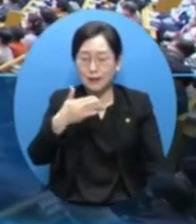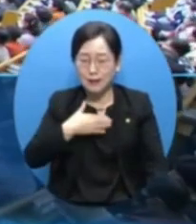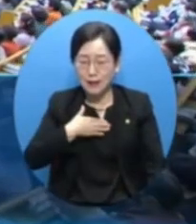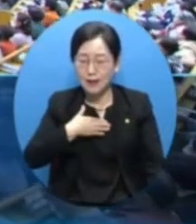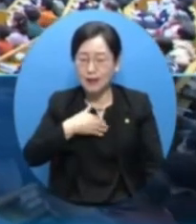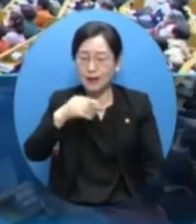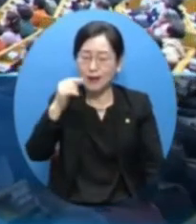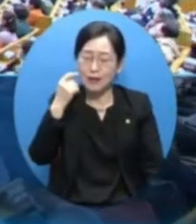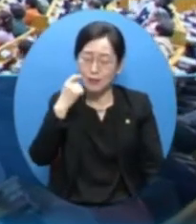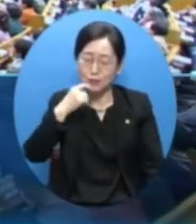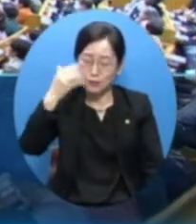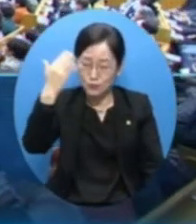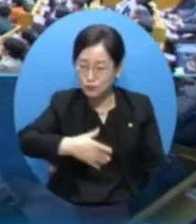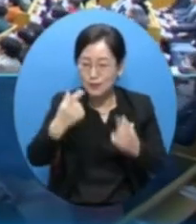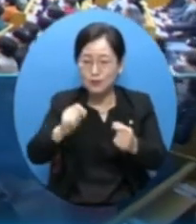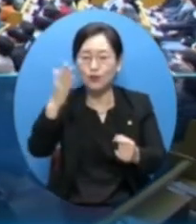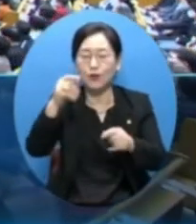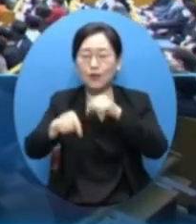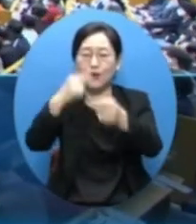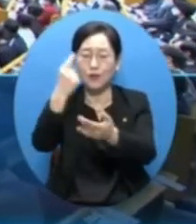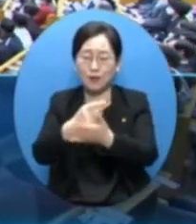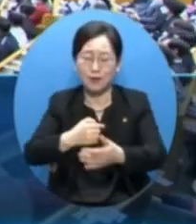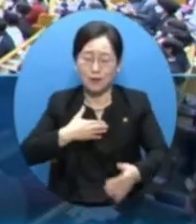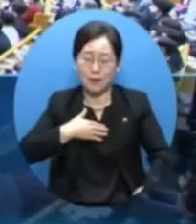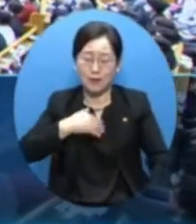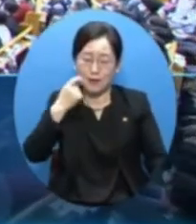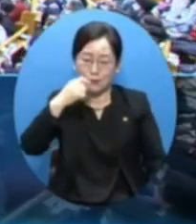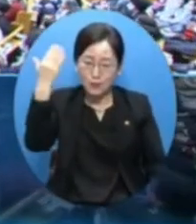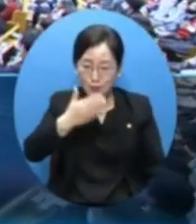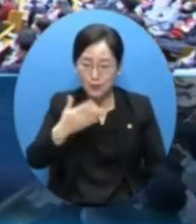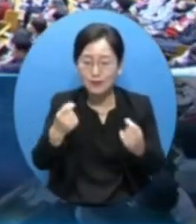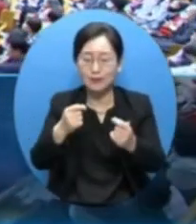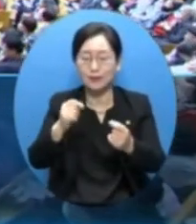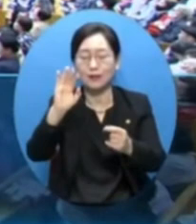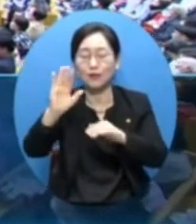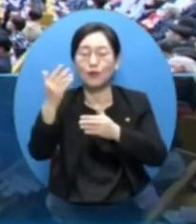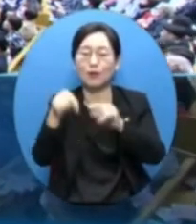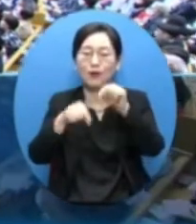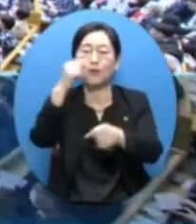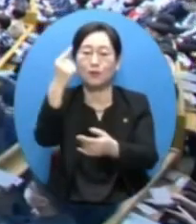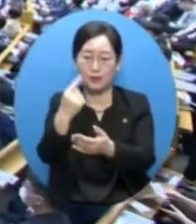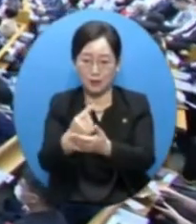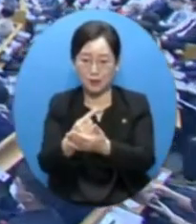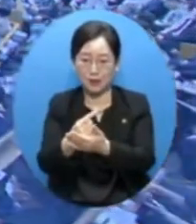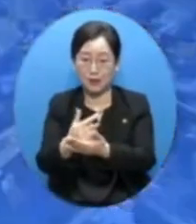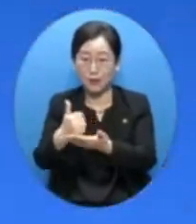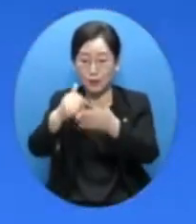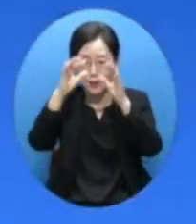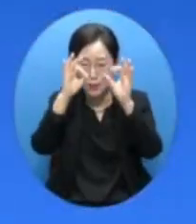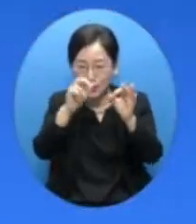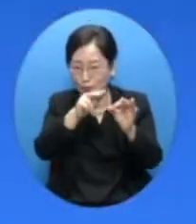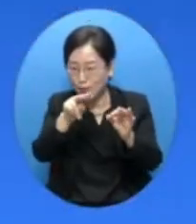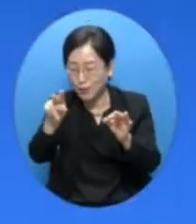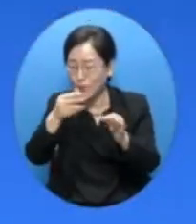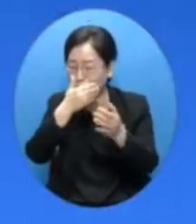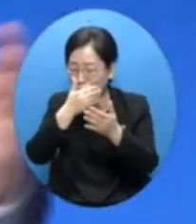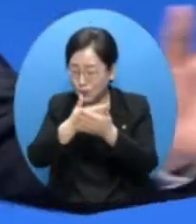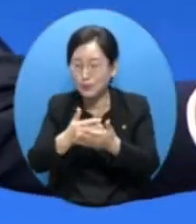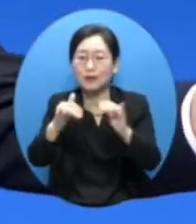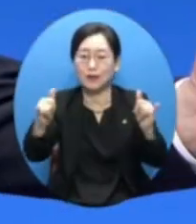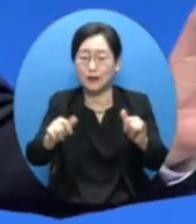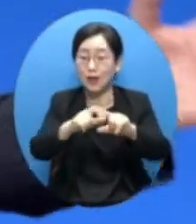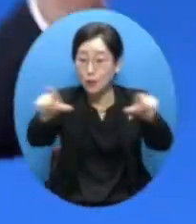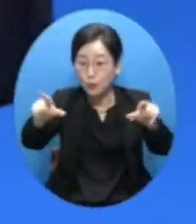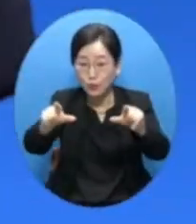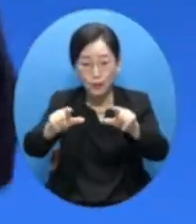되어 나오리라. 내가 순금같이 되어 나오리라. 주님 보시기 우리는 매우 존귀한 존재입니다. 보통